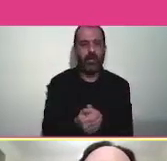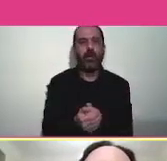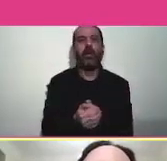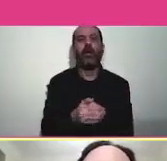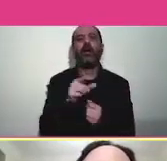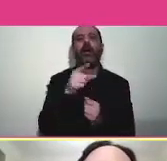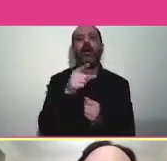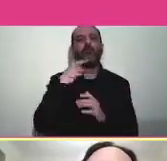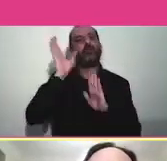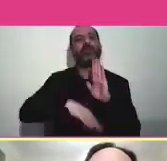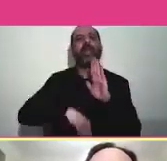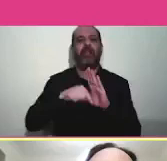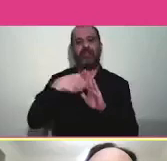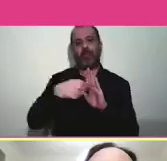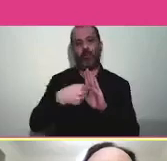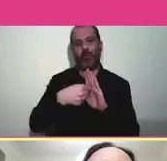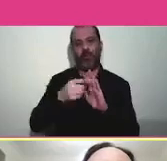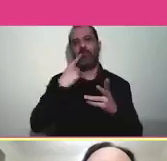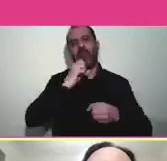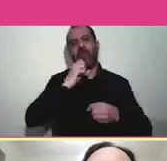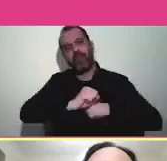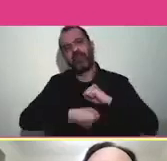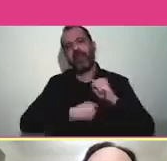στην τελική μας εκδήλωση, στη δράση